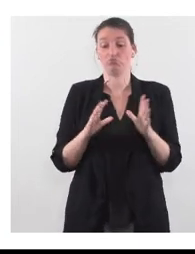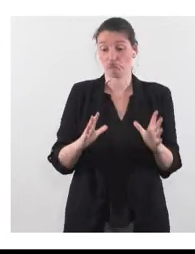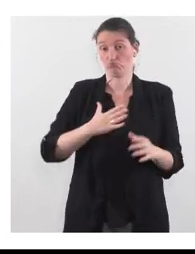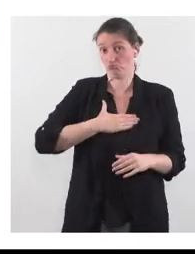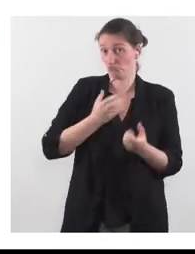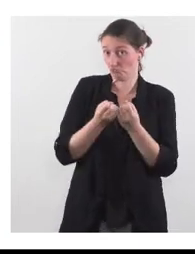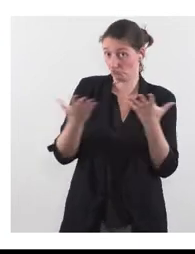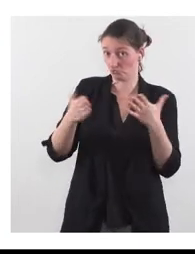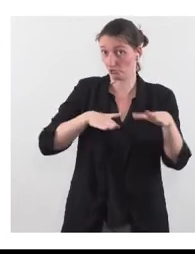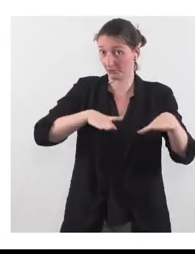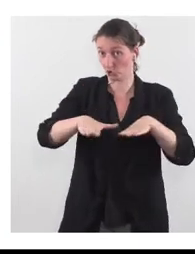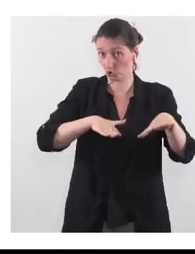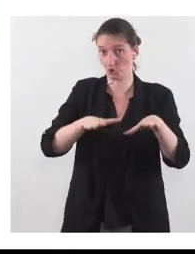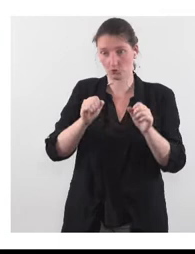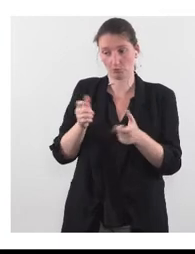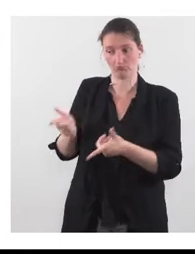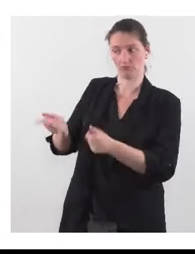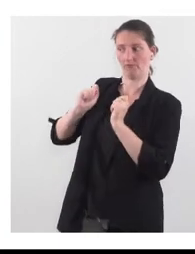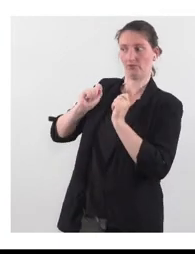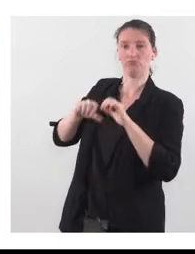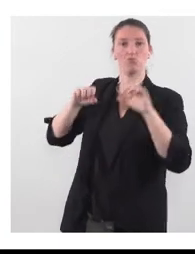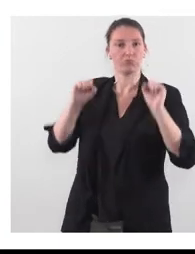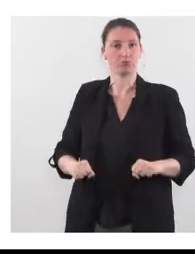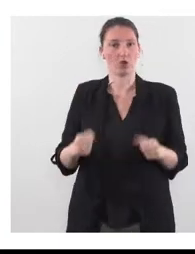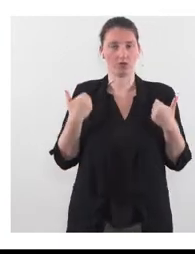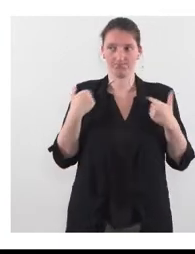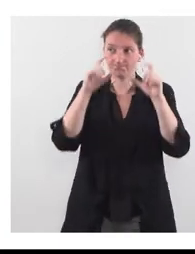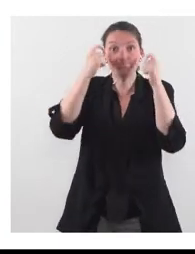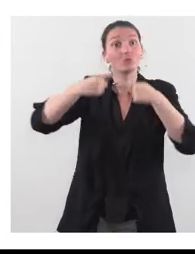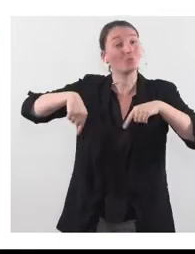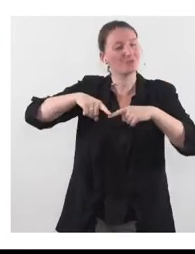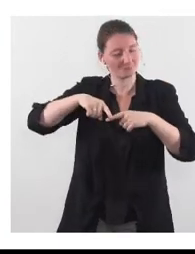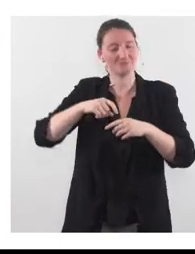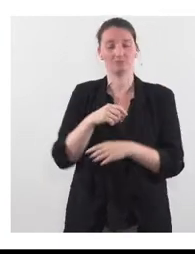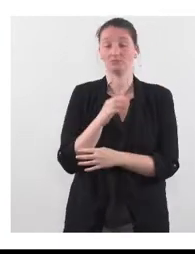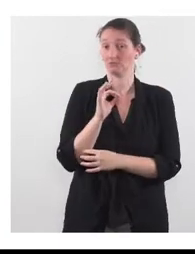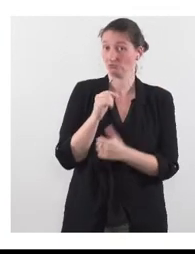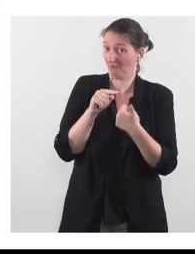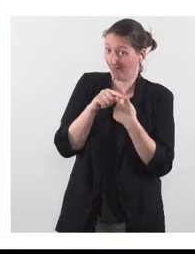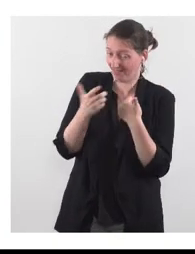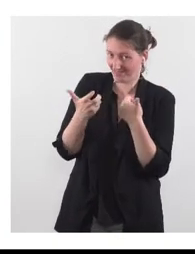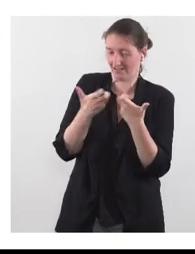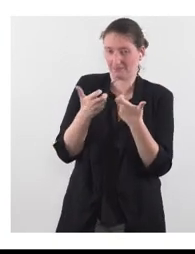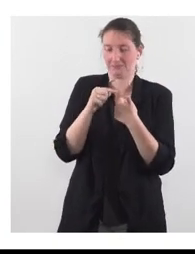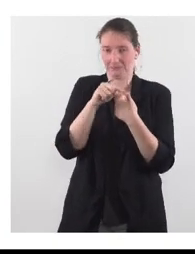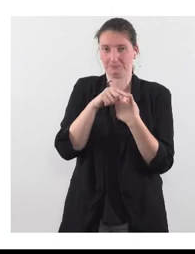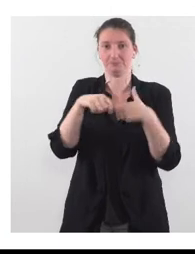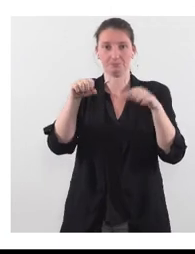avons plusieurs pouvoirs qui nous ont été conférés en tant que commission. Un de nos pouvoirs, c'est le pouvoir